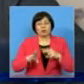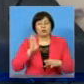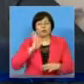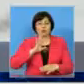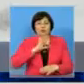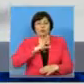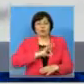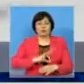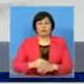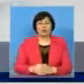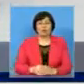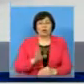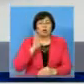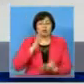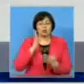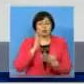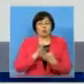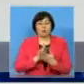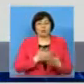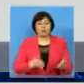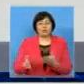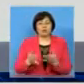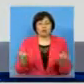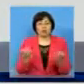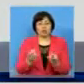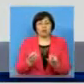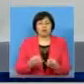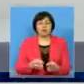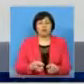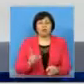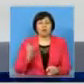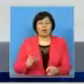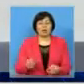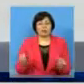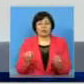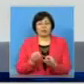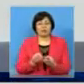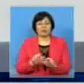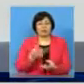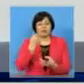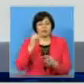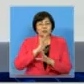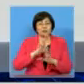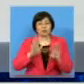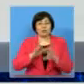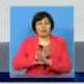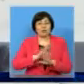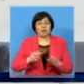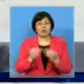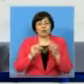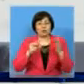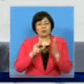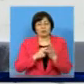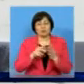қамтылды. Су бар, енді жол қажет. Болды халық тілегі. Сұраныс ескерусіз қалмады. Биыл 18 шақырым жол